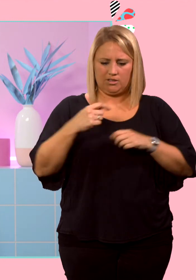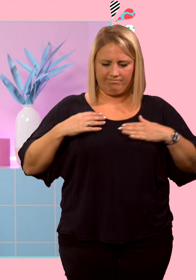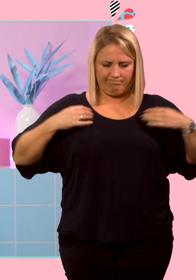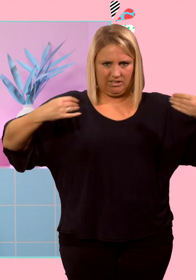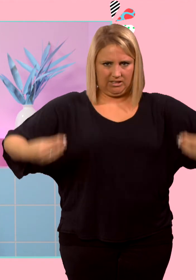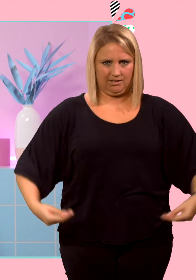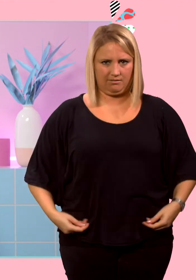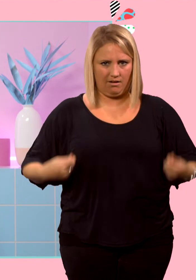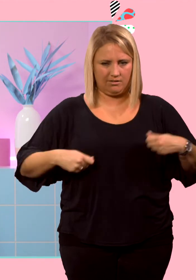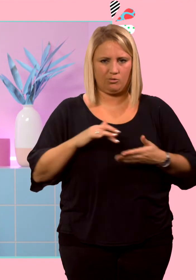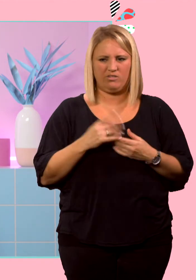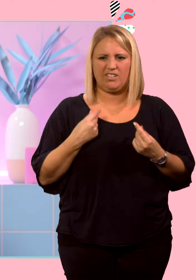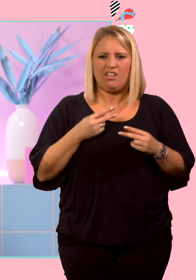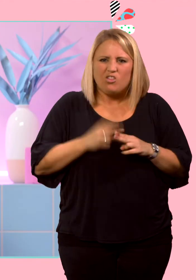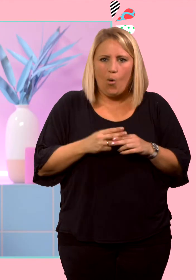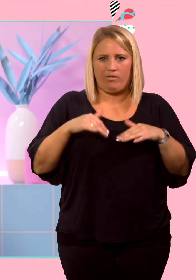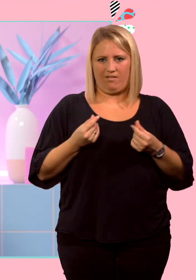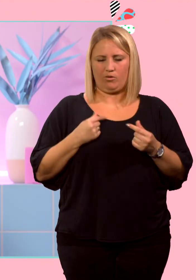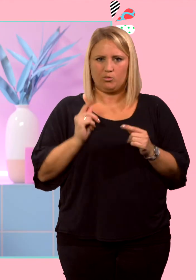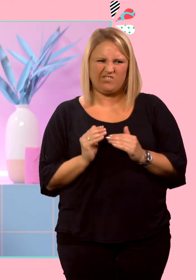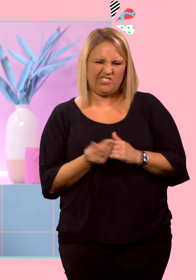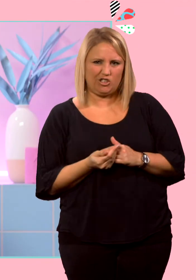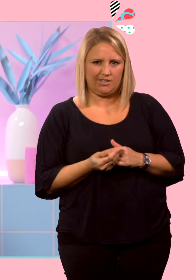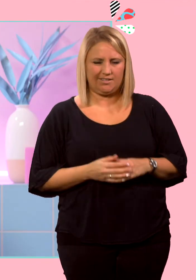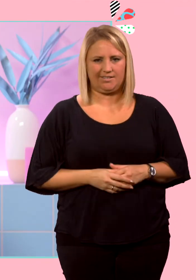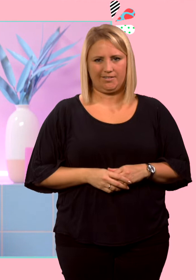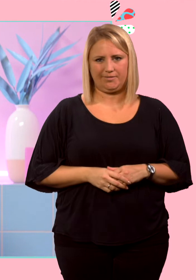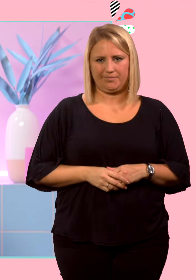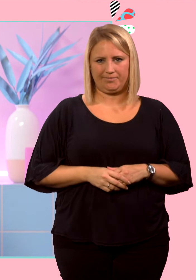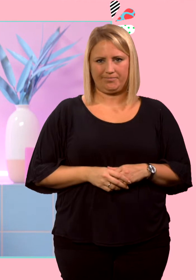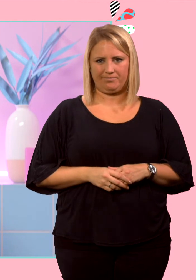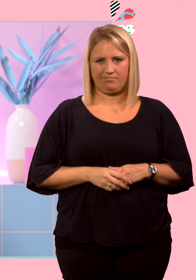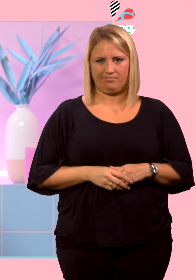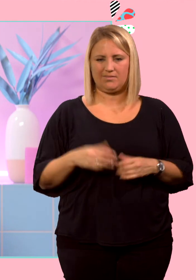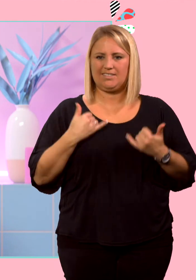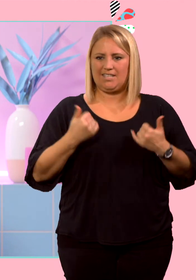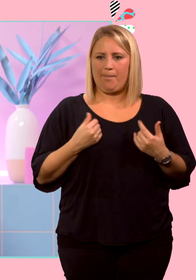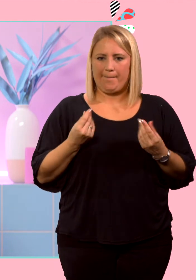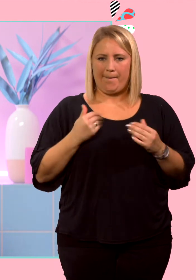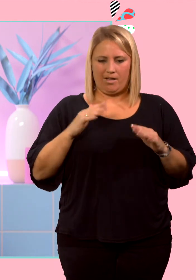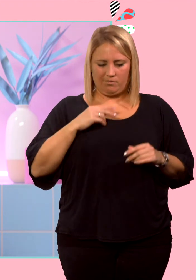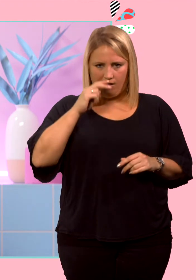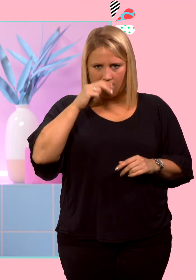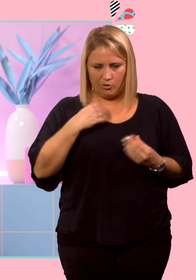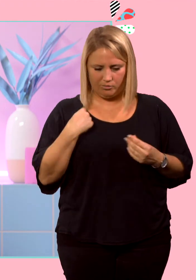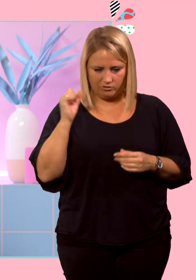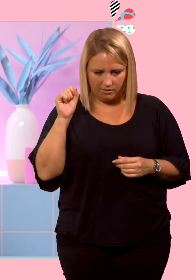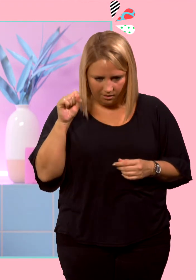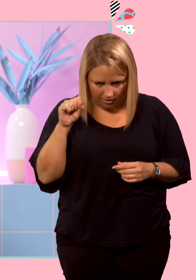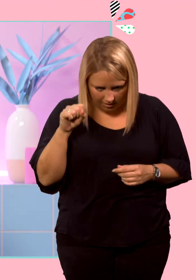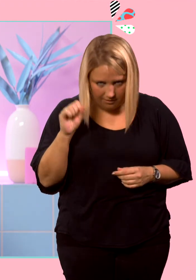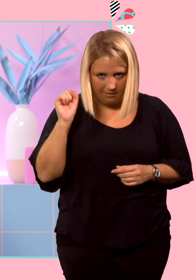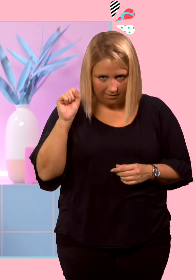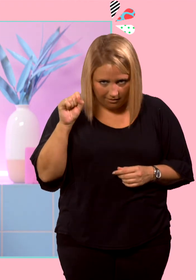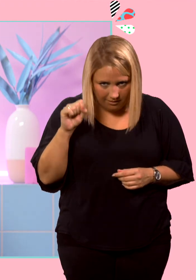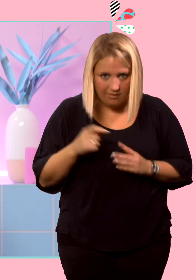dieses, ich muss es verstecken. Jetzt gerade ist es so, dass ich mich immer wieder dabei erwische, dass ich schnell in diese Haltung